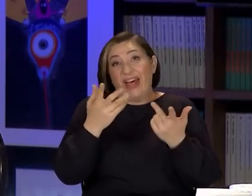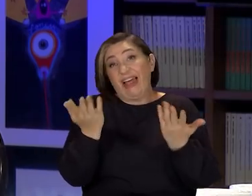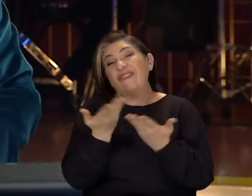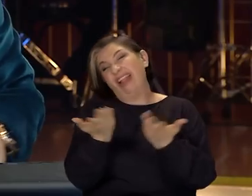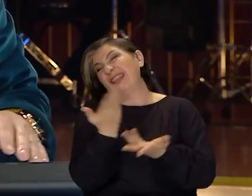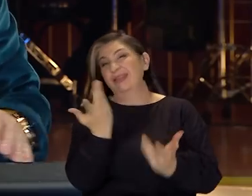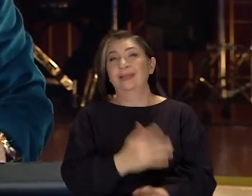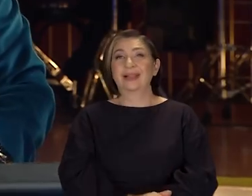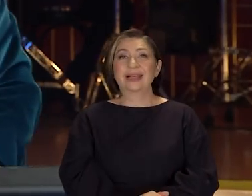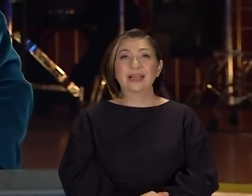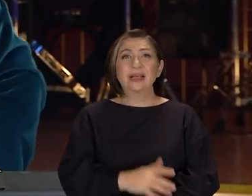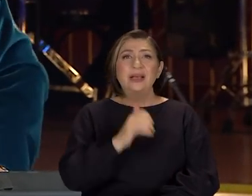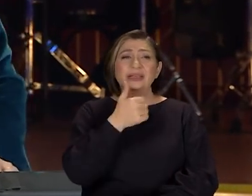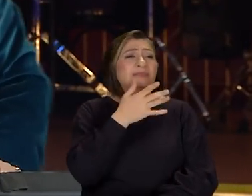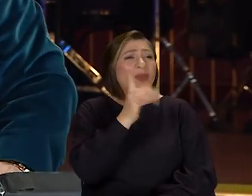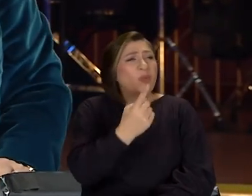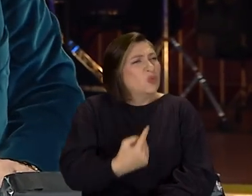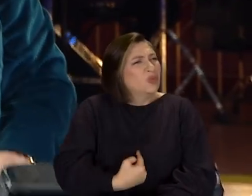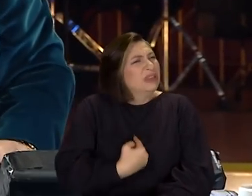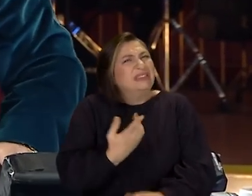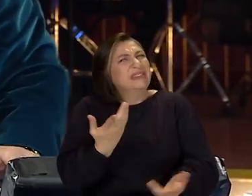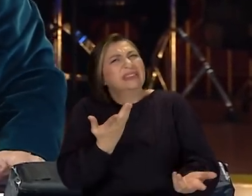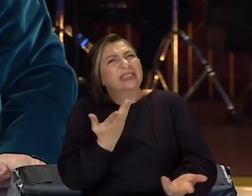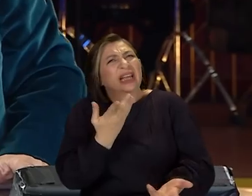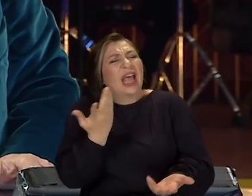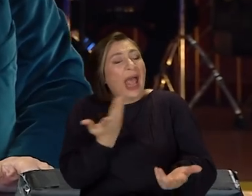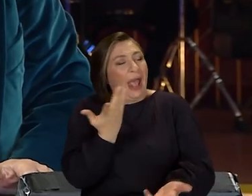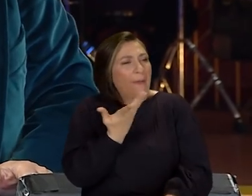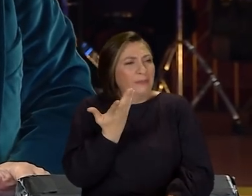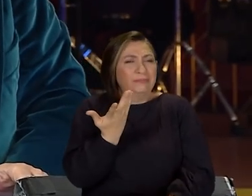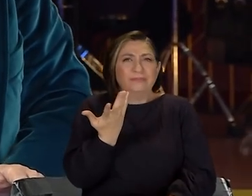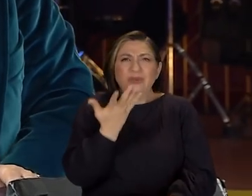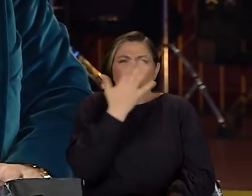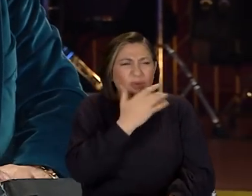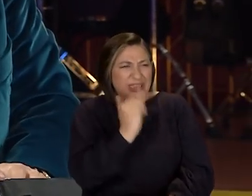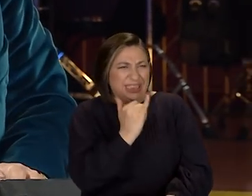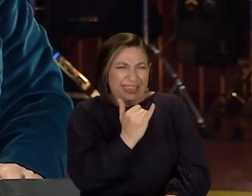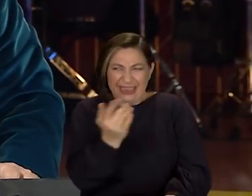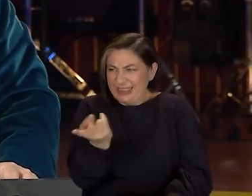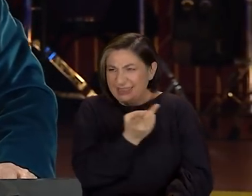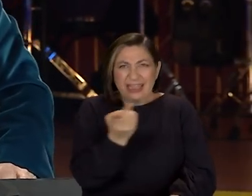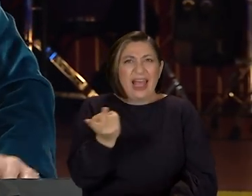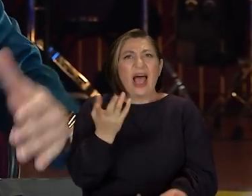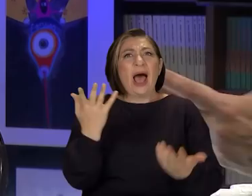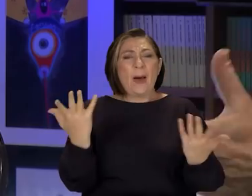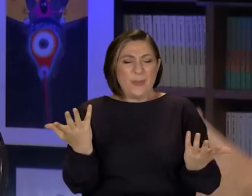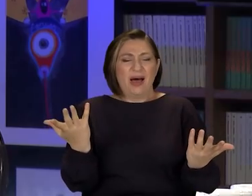filan. Hiç bilmiyorum bu duyguyu. Nasıl bu duygu bu? Yani hem çok çirkinsin ama hem de